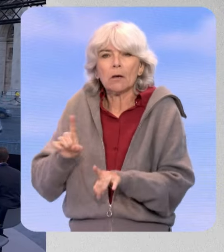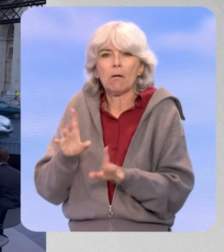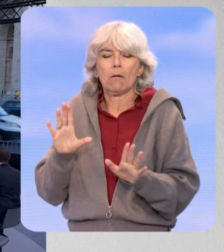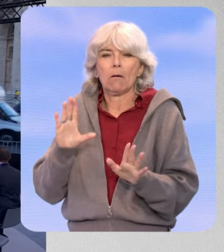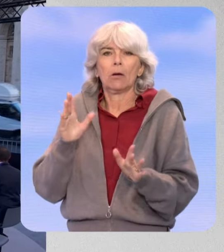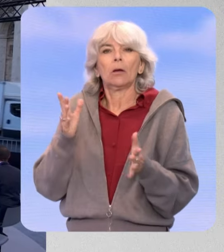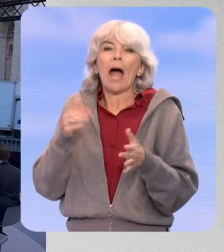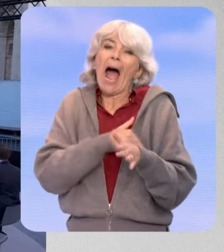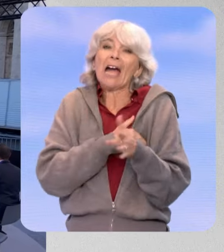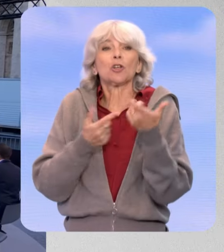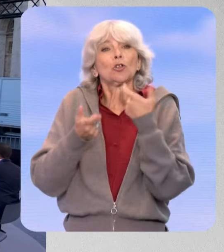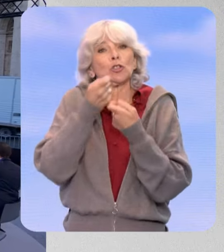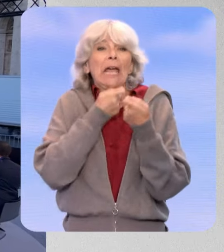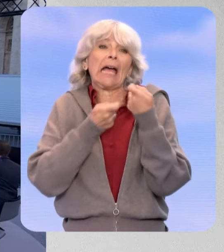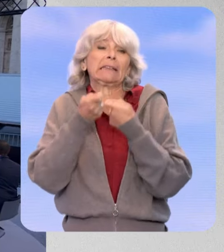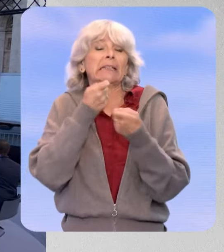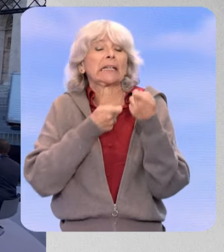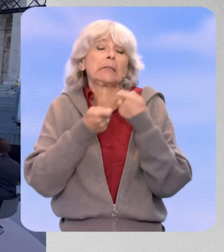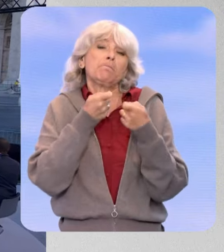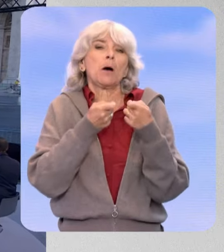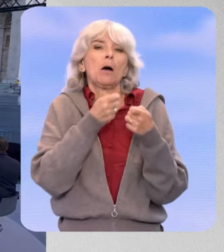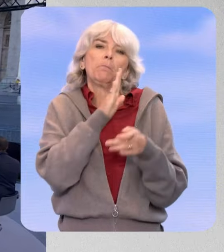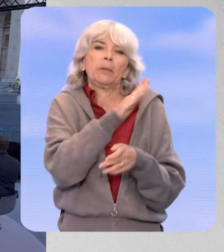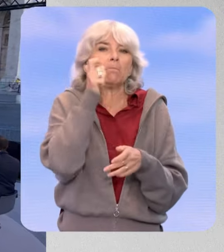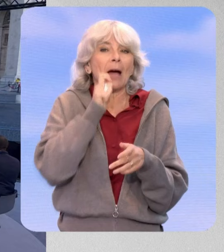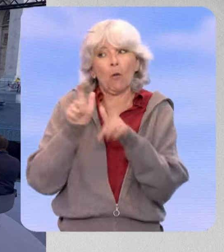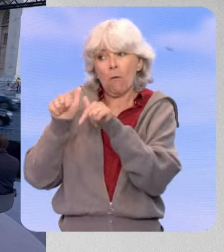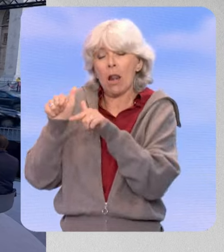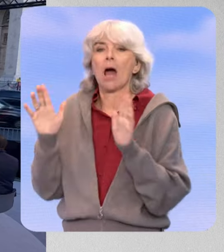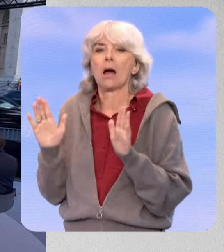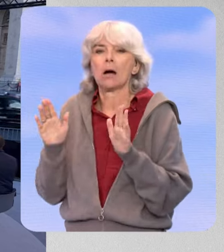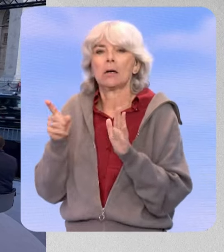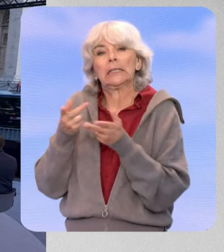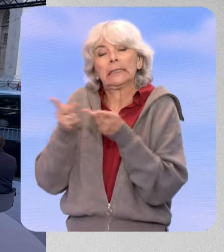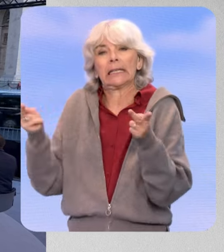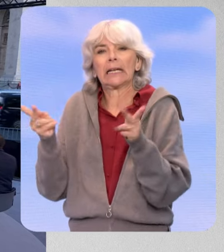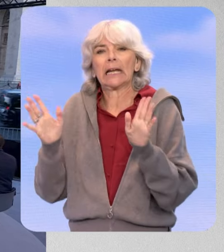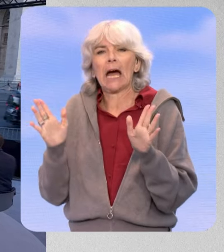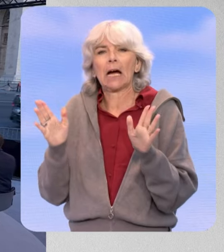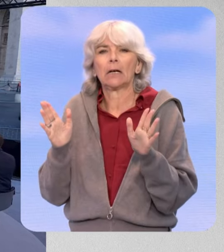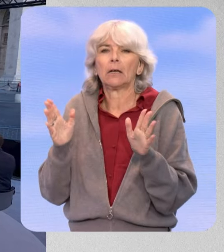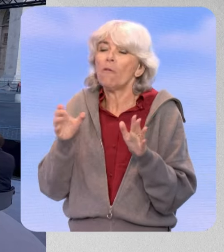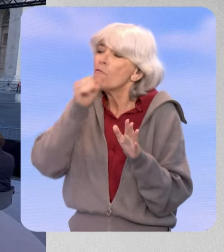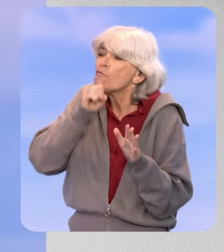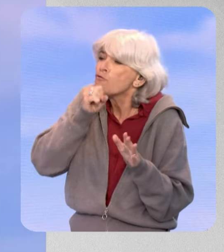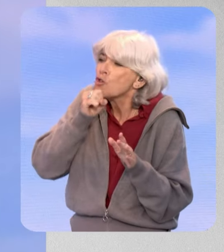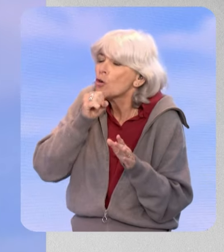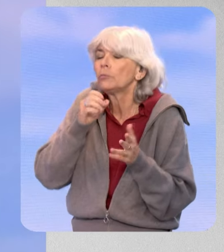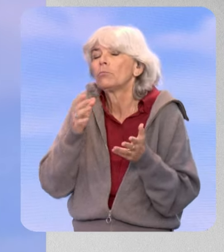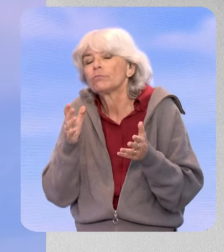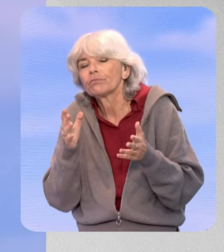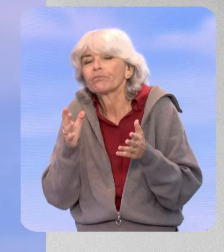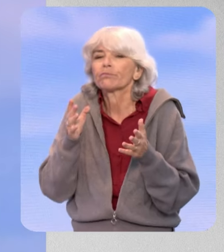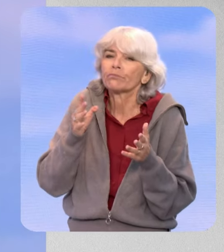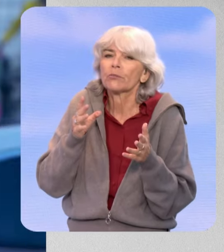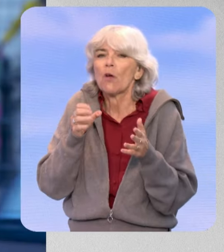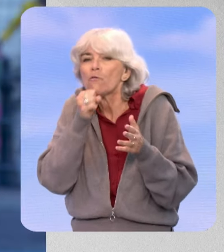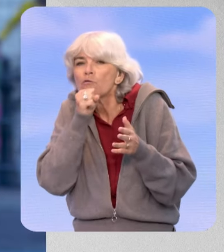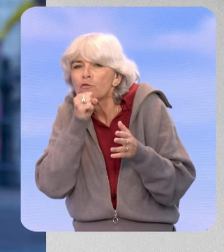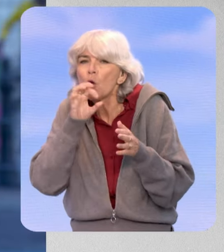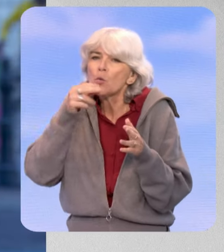d'intérim d'Emmanuel Macron. Ce n'est pas nous qui plaçons les gens. Il est là. Il est là. Il a déclaré. Mais ce n'est pas un fossile. Pour vous, c'est un